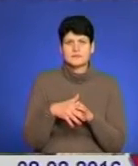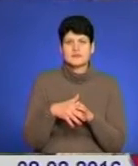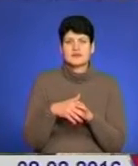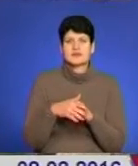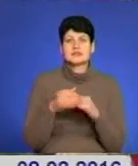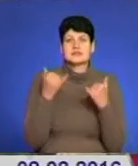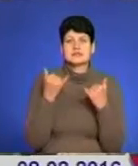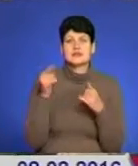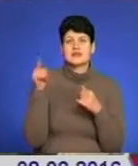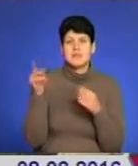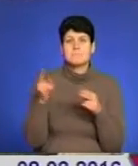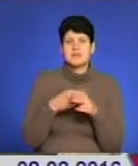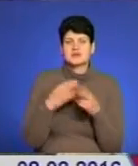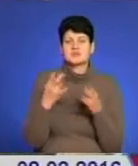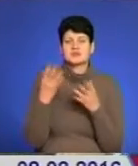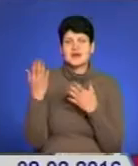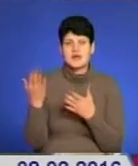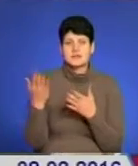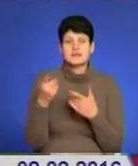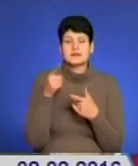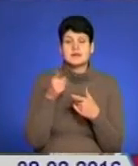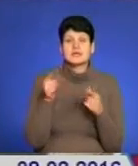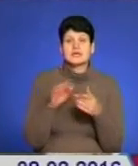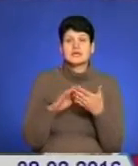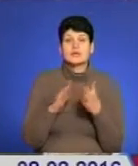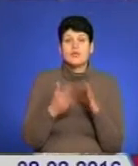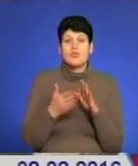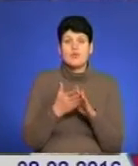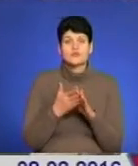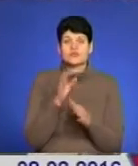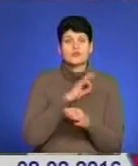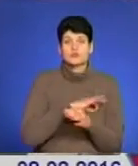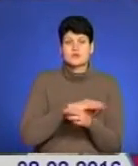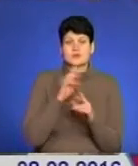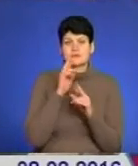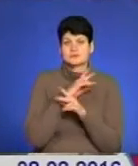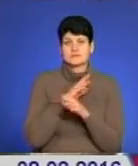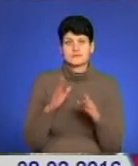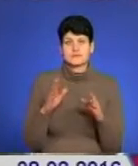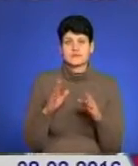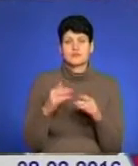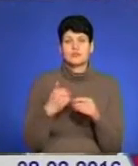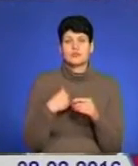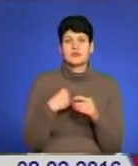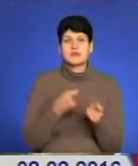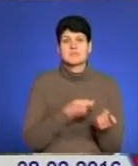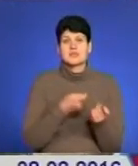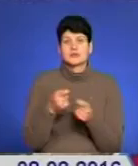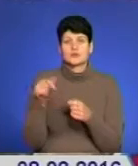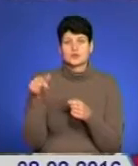там зараз без потреби, тому що там такі умови, що використання її не є доцільним. Тому ми притягнули